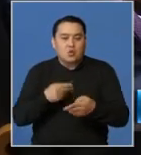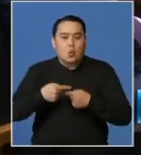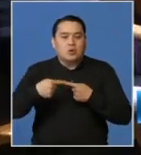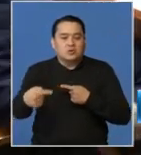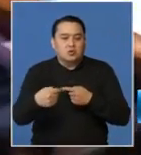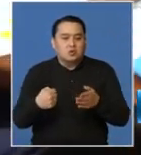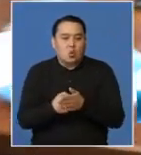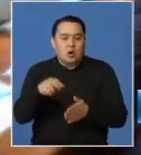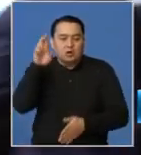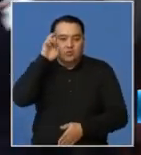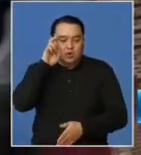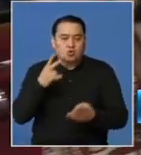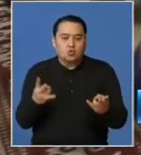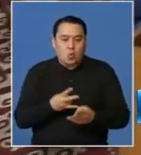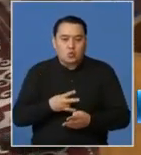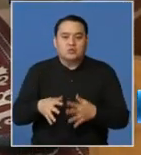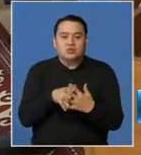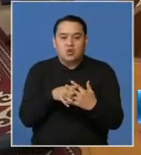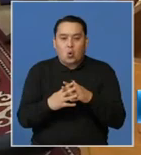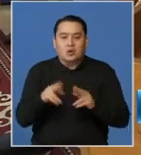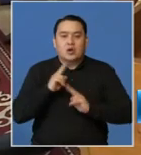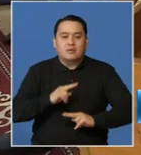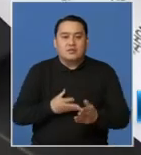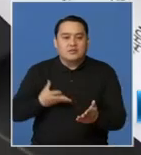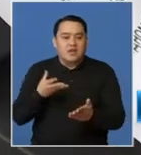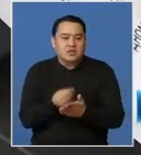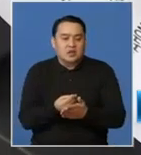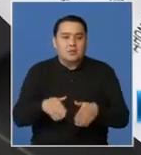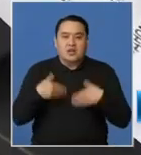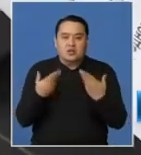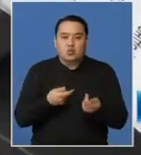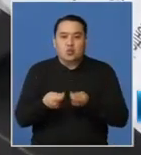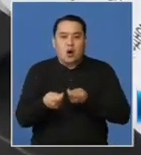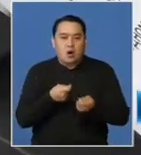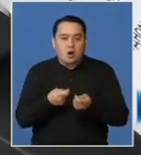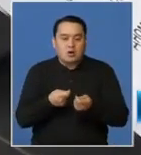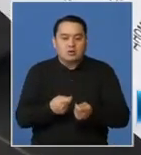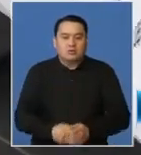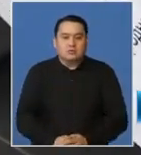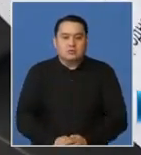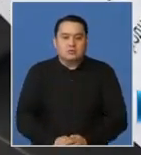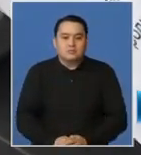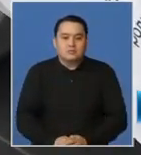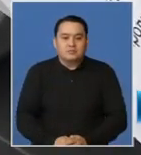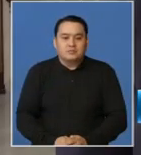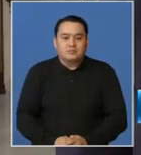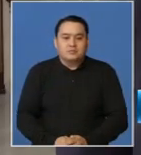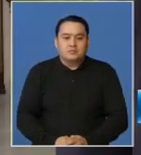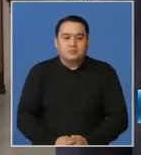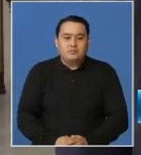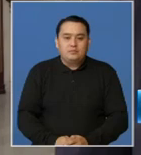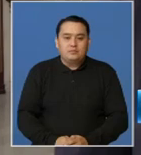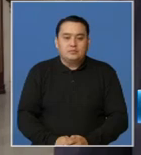магистральные ветки за счет государства, а внутри поселка уже работать с инвесторами, предложило руководство ЖТСУ «Облгаз».